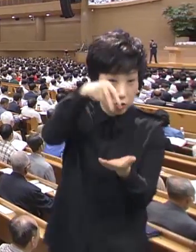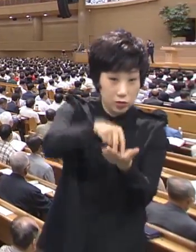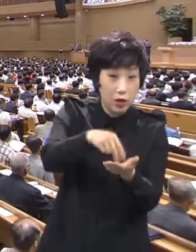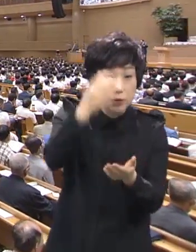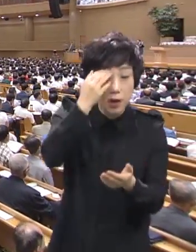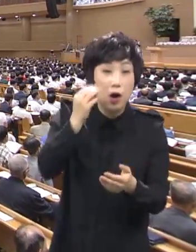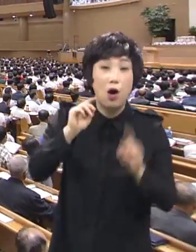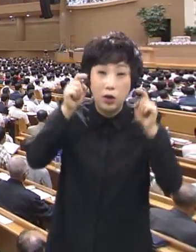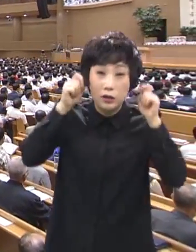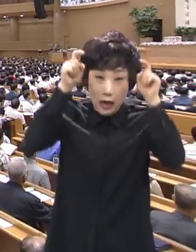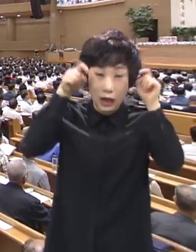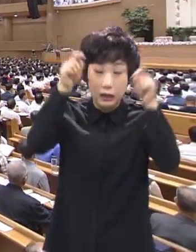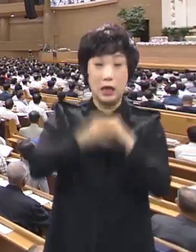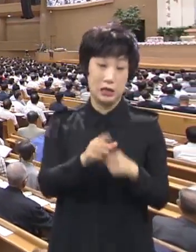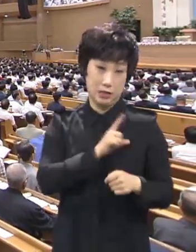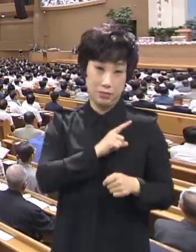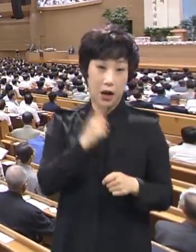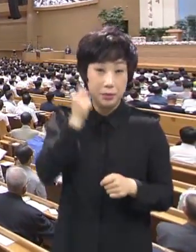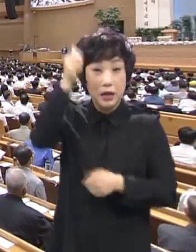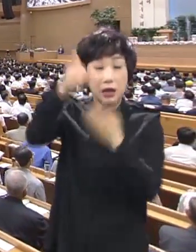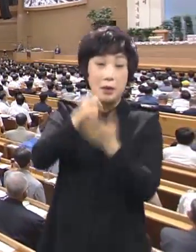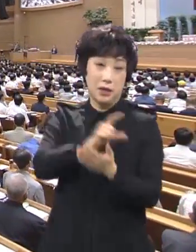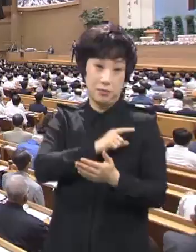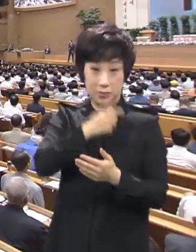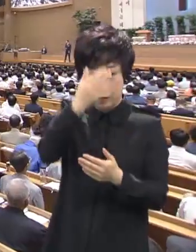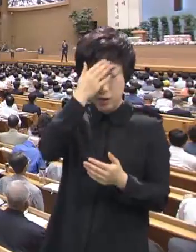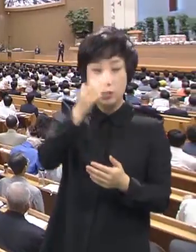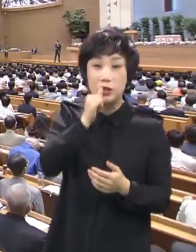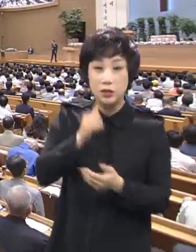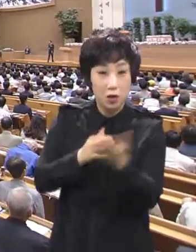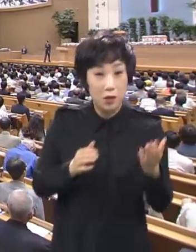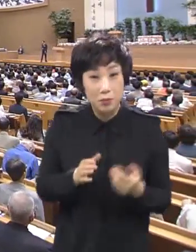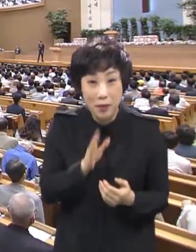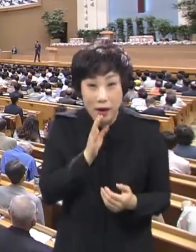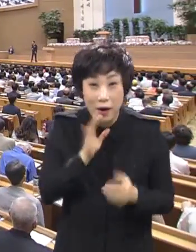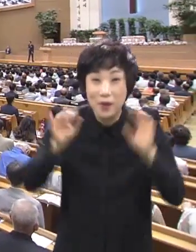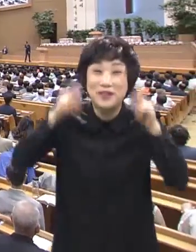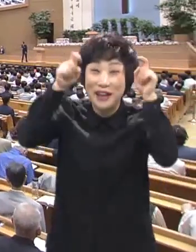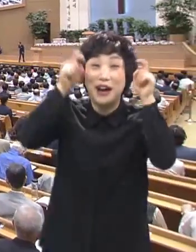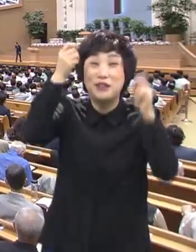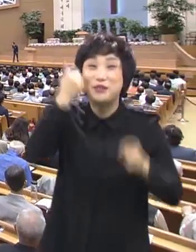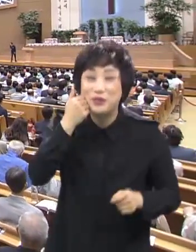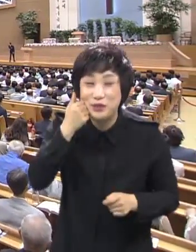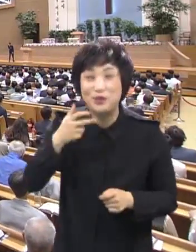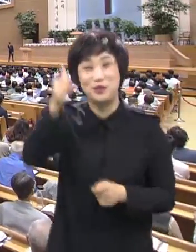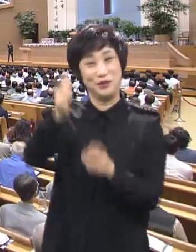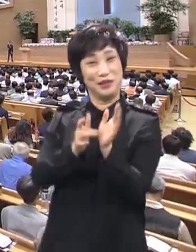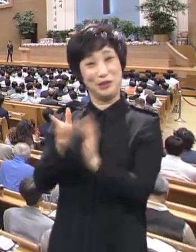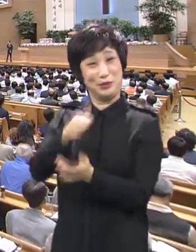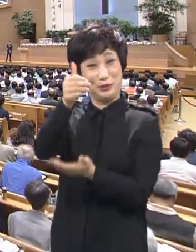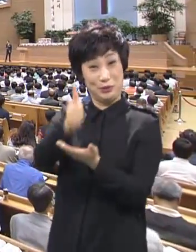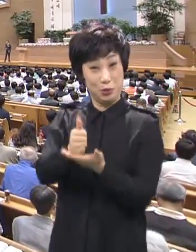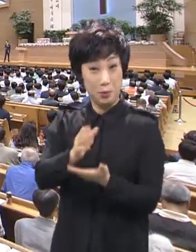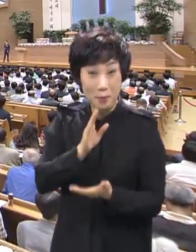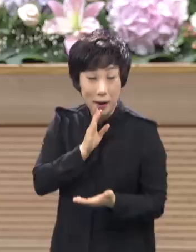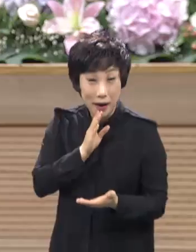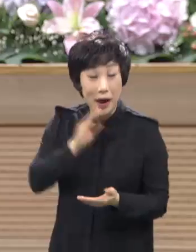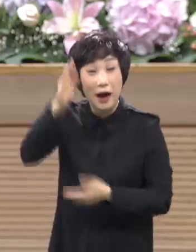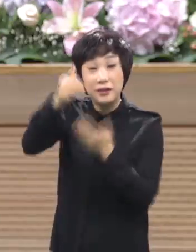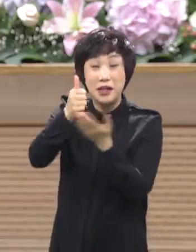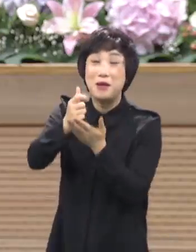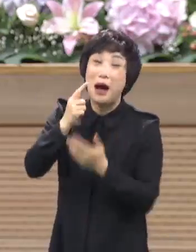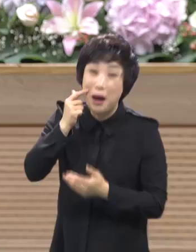어린 양의 이름과 그 아버지의 이름을 쓴 것이 있도다. 어린 양이 누구요? 주 예수 그리스도.